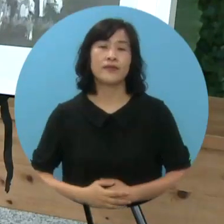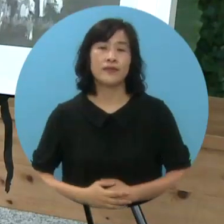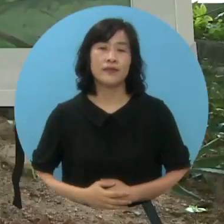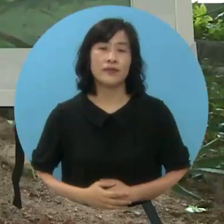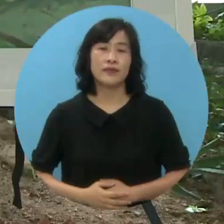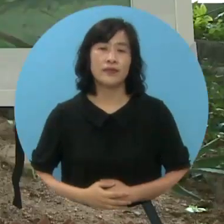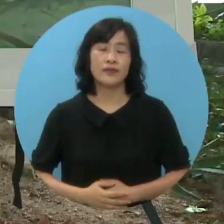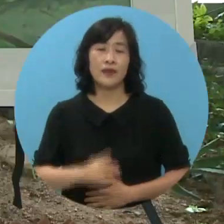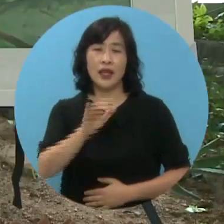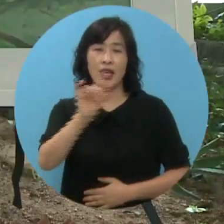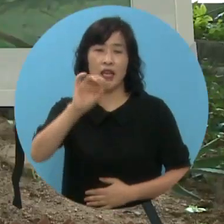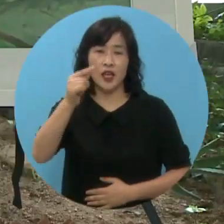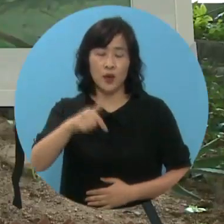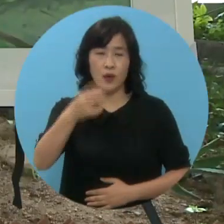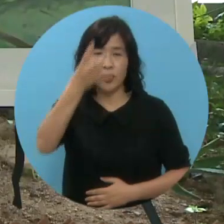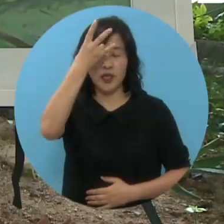전시합니다.